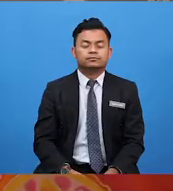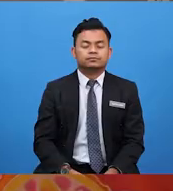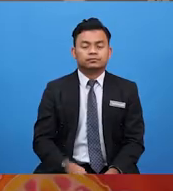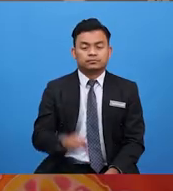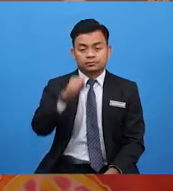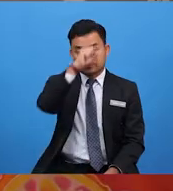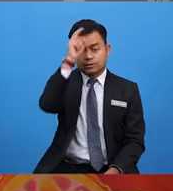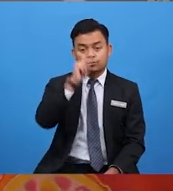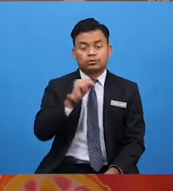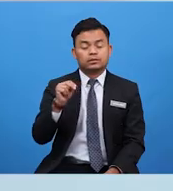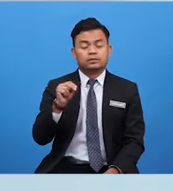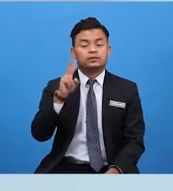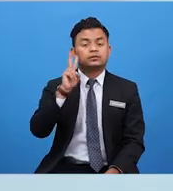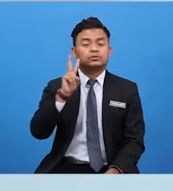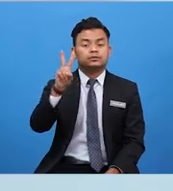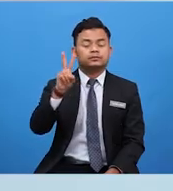Soalan kedua.